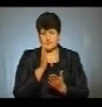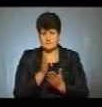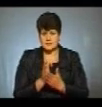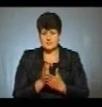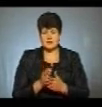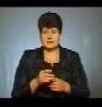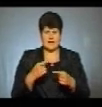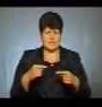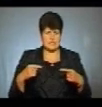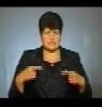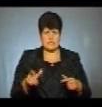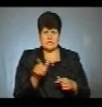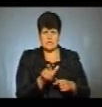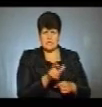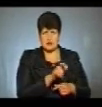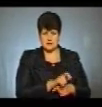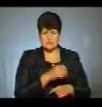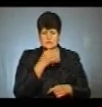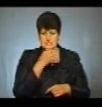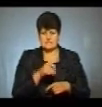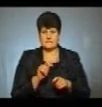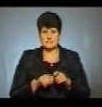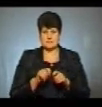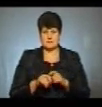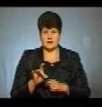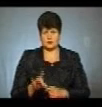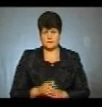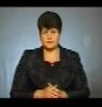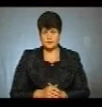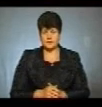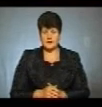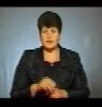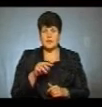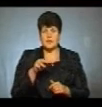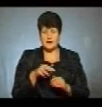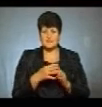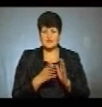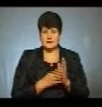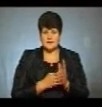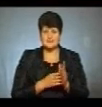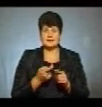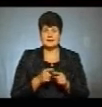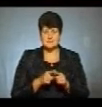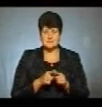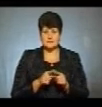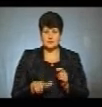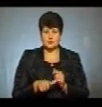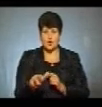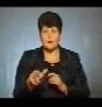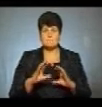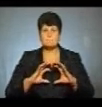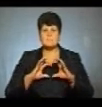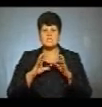Чернівці-Коваль-Доманово-Тереблече на різних ділянках, розповів інспектор Олександр Бурма. М-19 – це траса міжнародного значення.